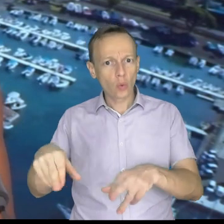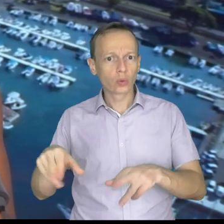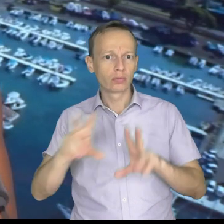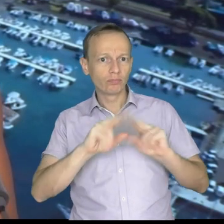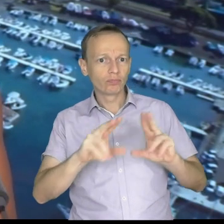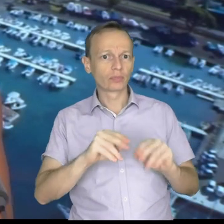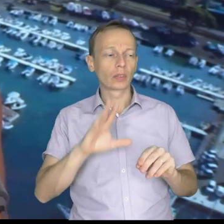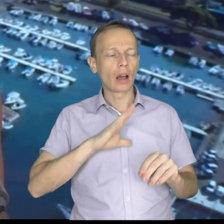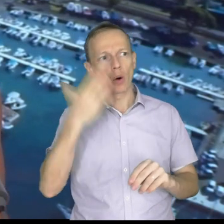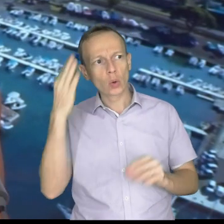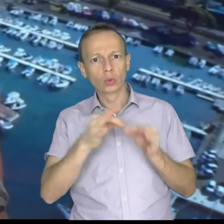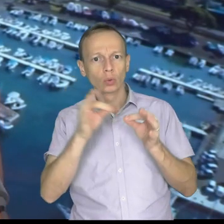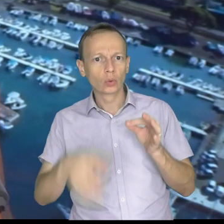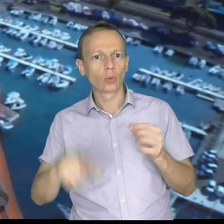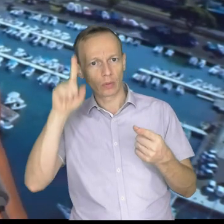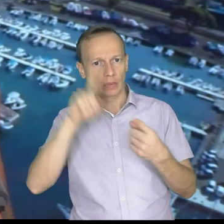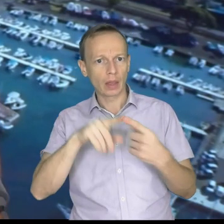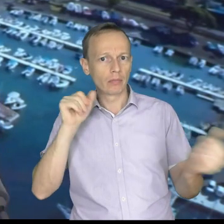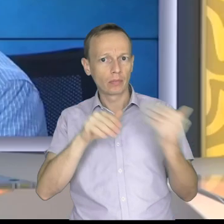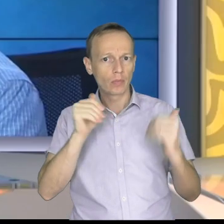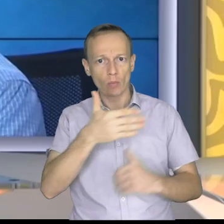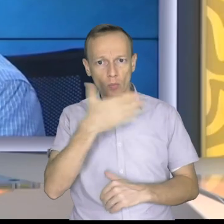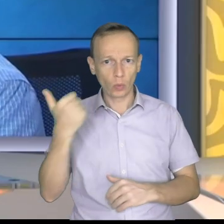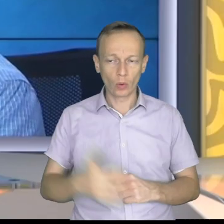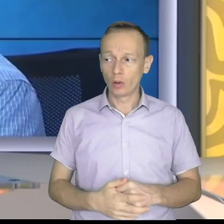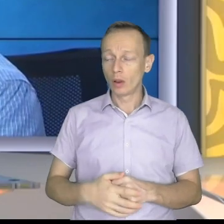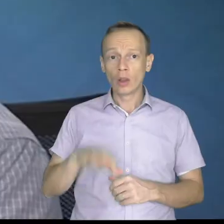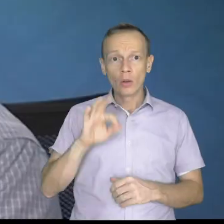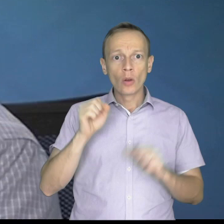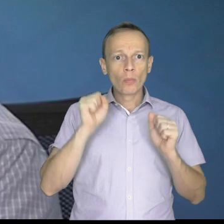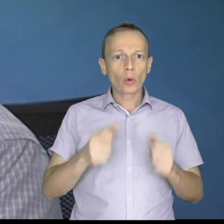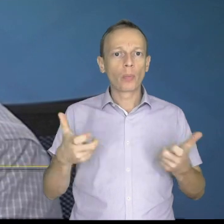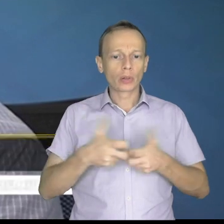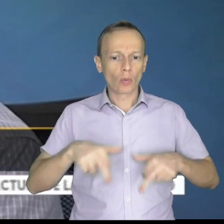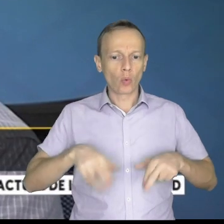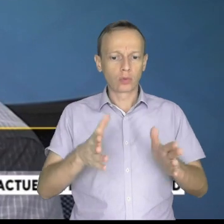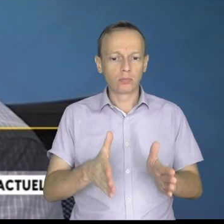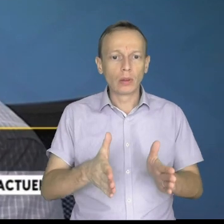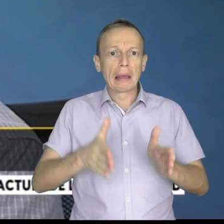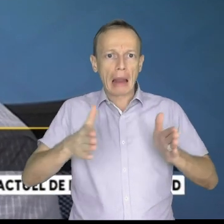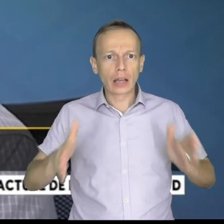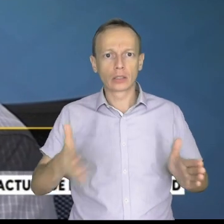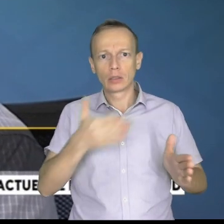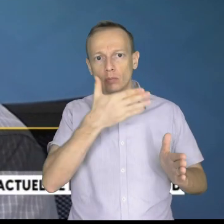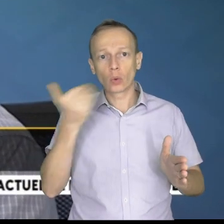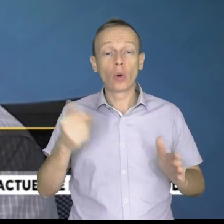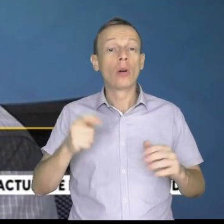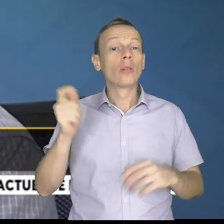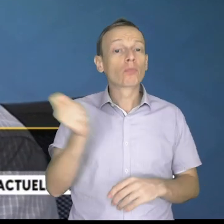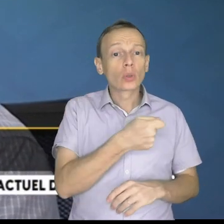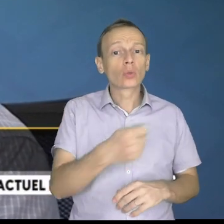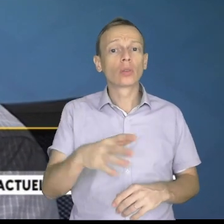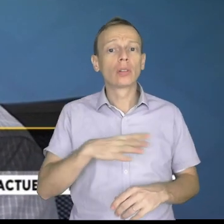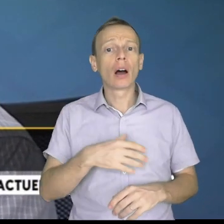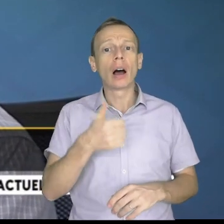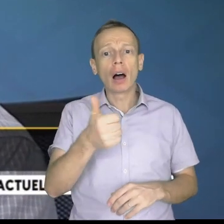Nous l'écoutons dans le cadre de l'invité café. On peut élargir, il y a la place d'élargir. C'est vrai qu'il y a de temps en temps, il y